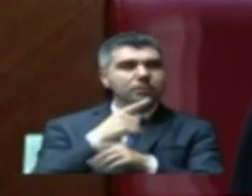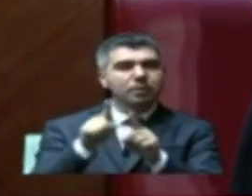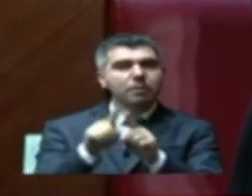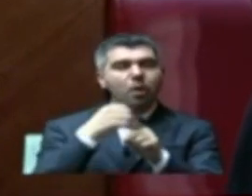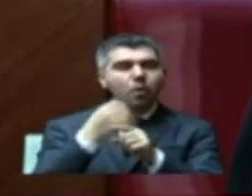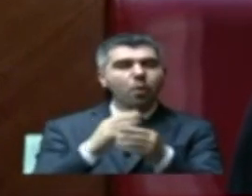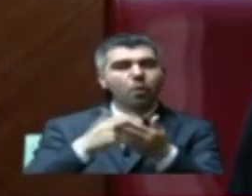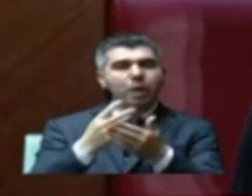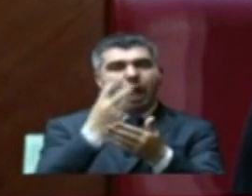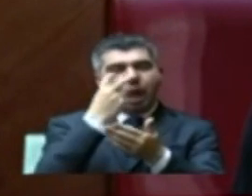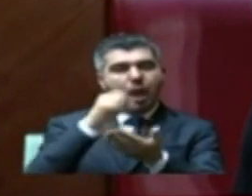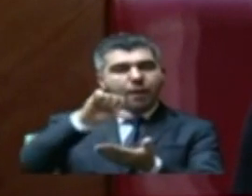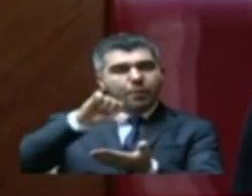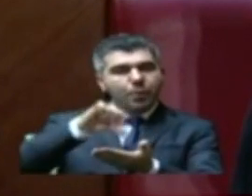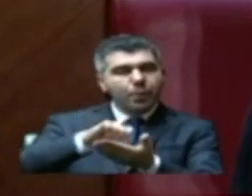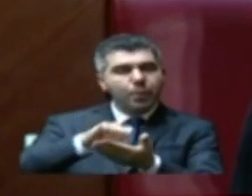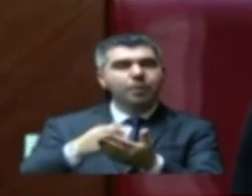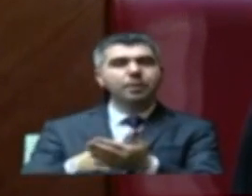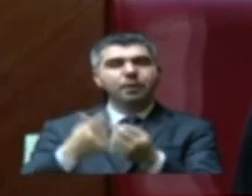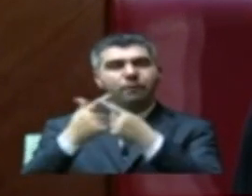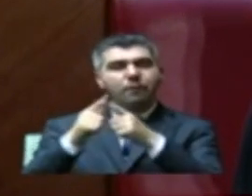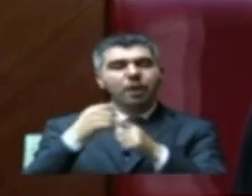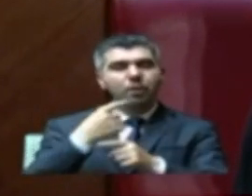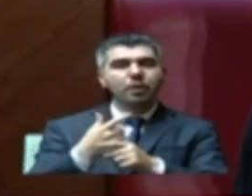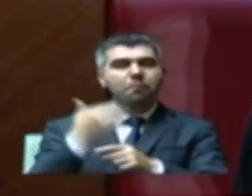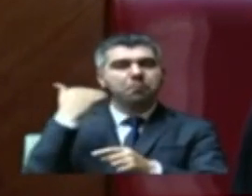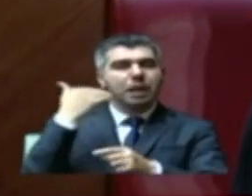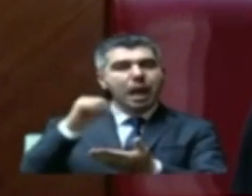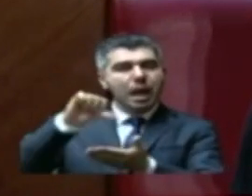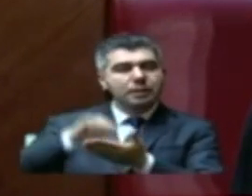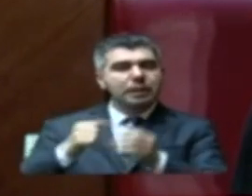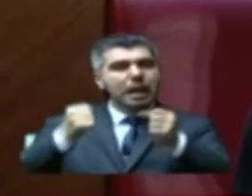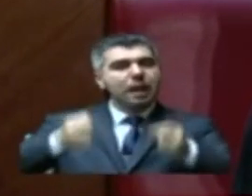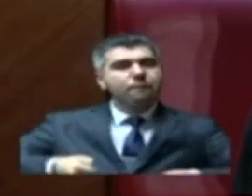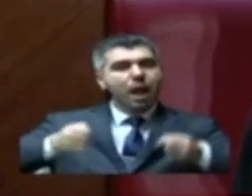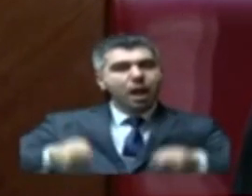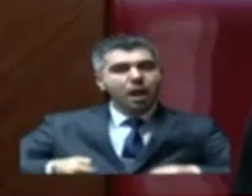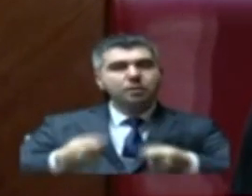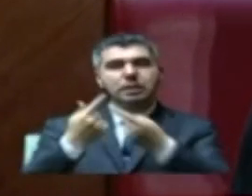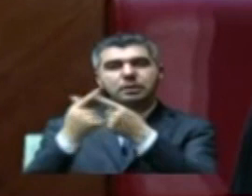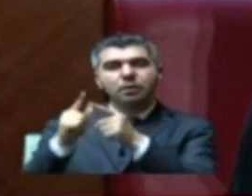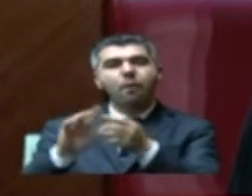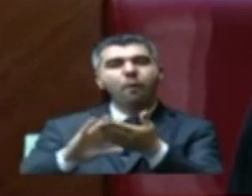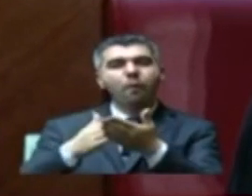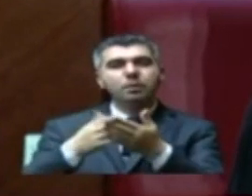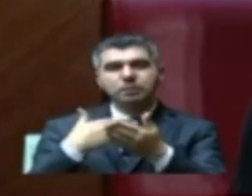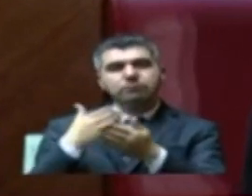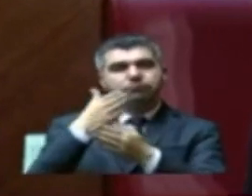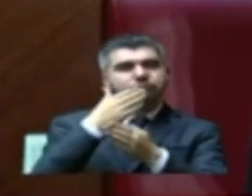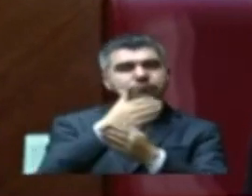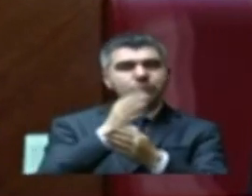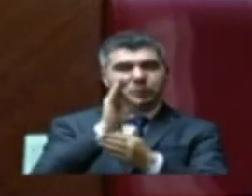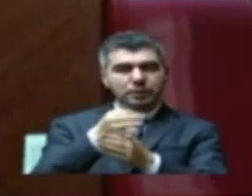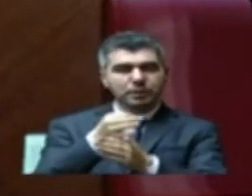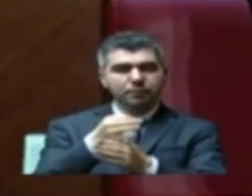فني في العيون في يعني في منطقة ديال مكناس في إفران. هذه يعني دور صنعاء اللي هي نشيطة، يمكن